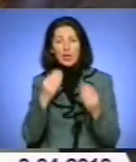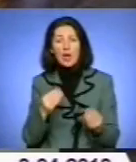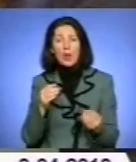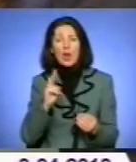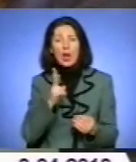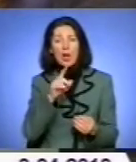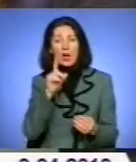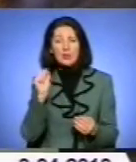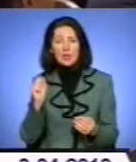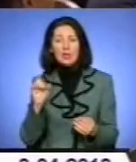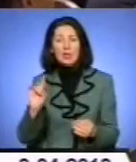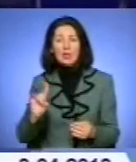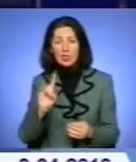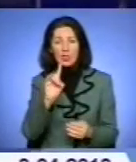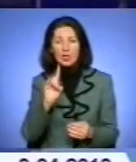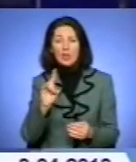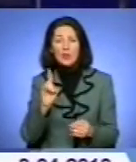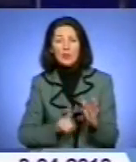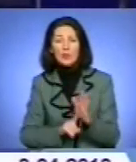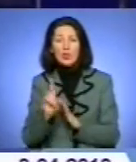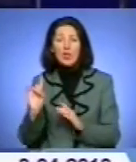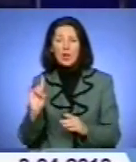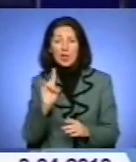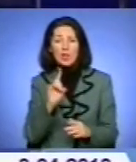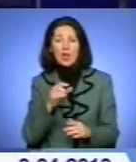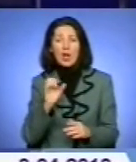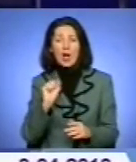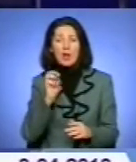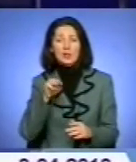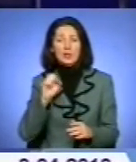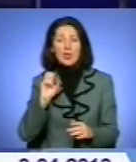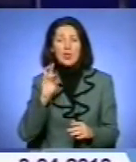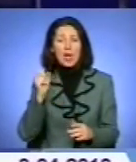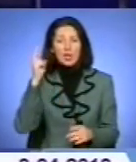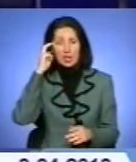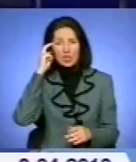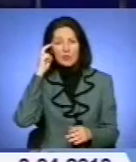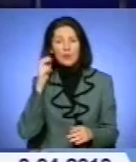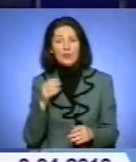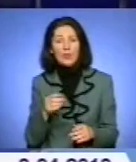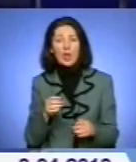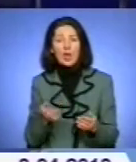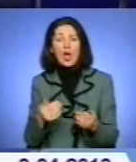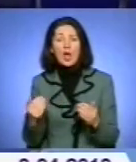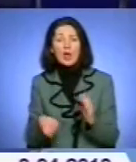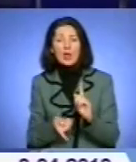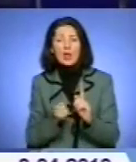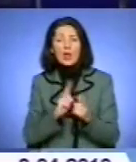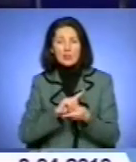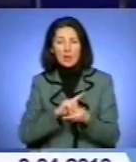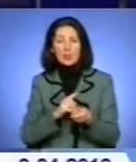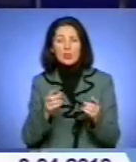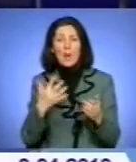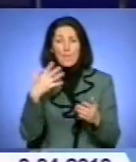регулярні рейси Астана-Київ. І далі до новин краю. Замість півстолітніх тополь – голі 3-метрові стовбури.